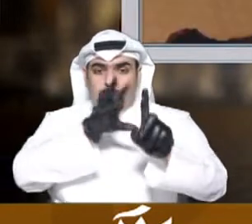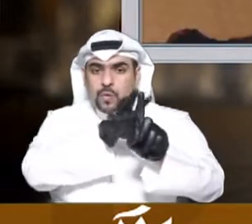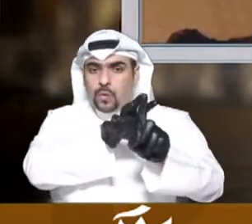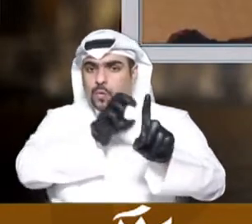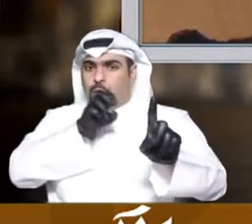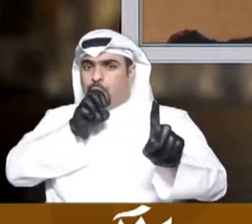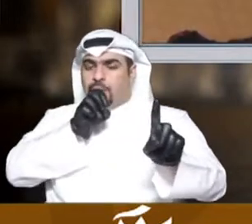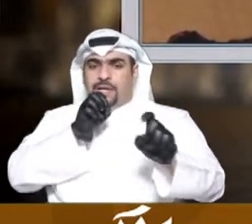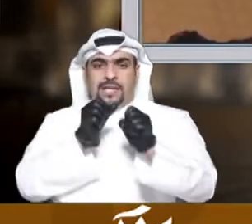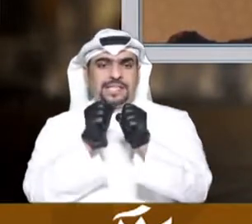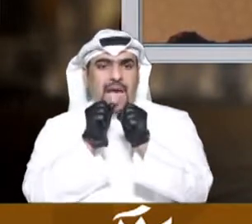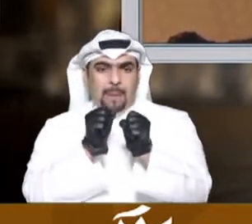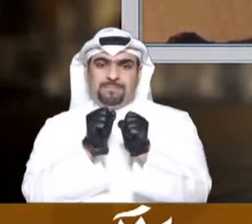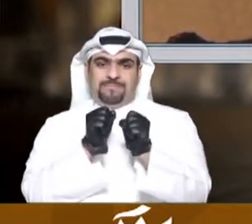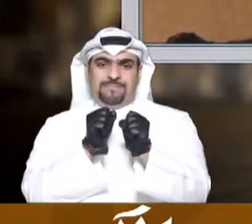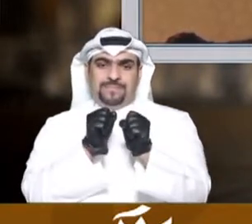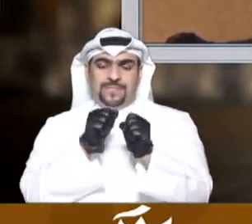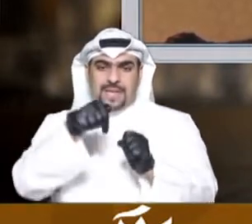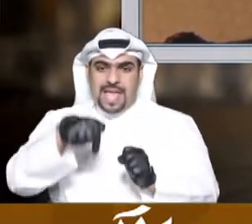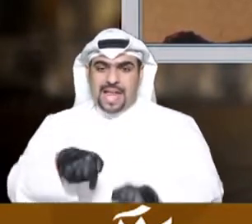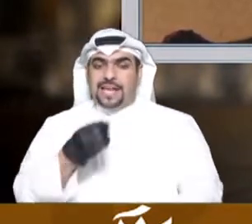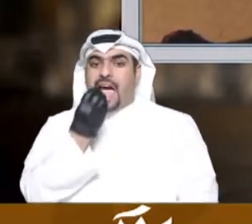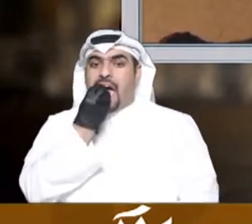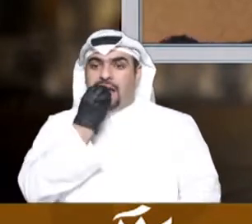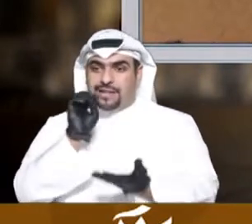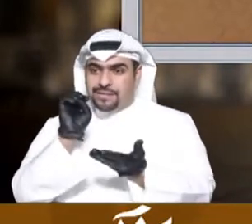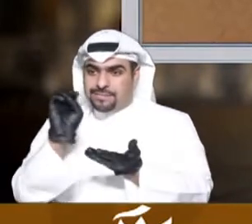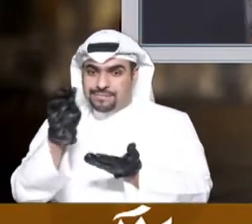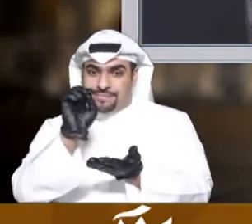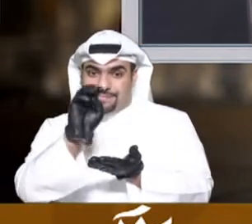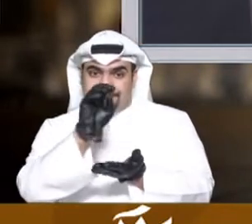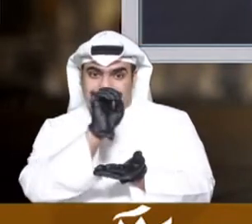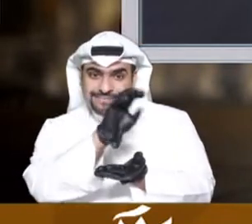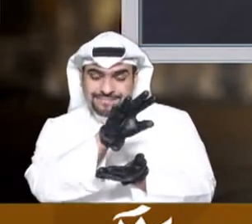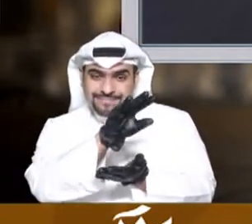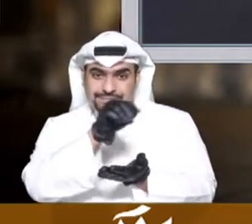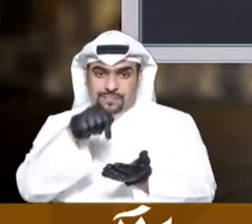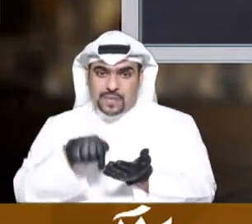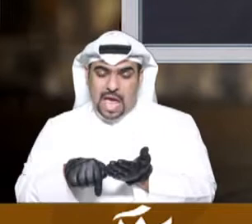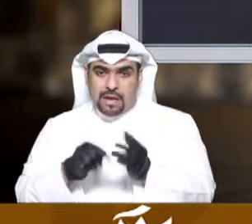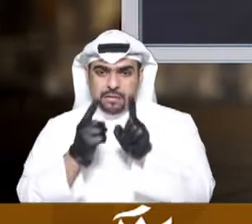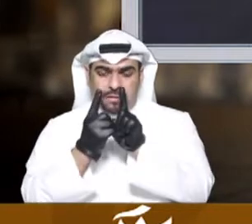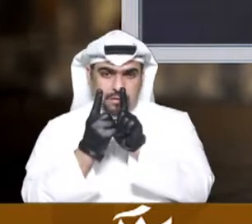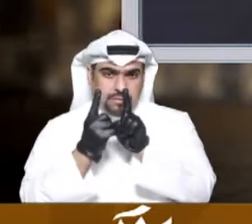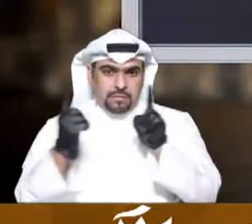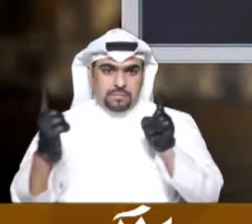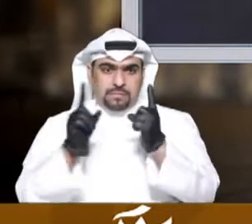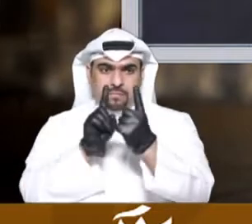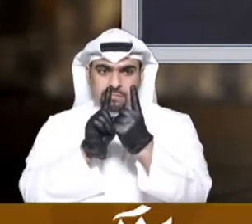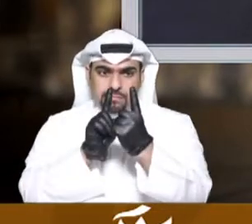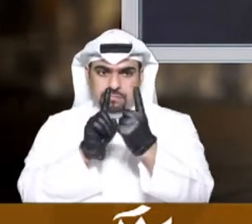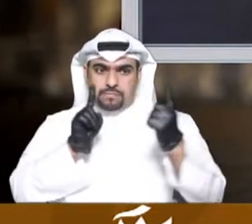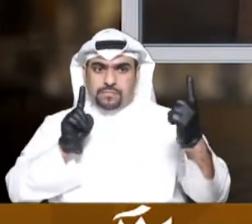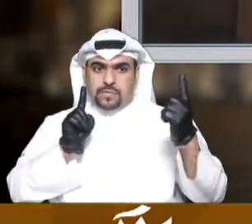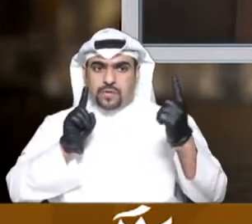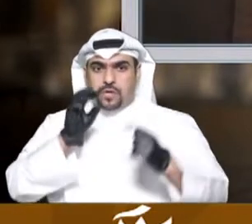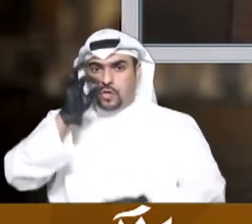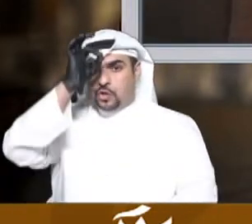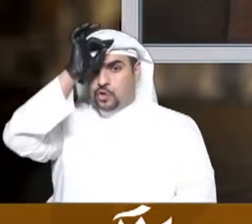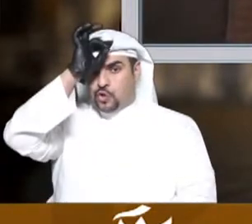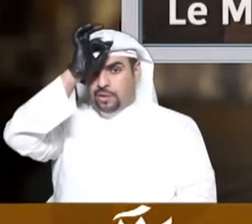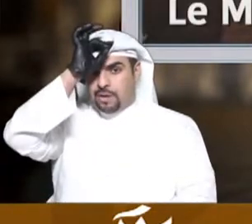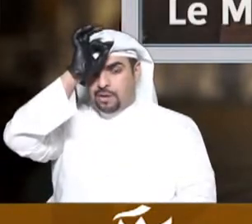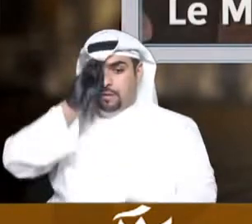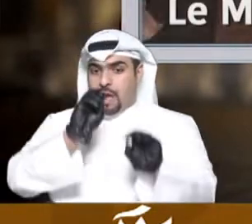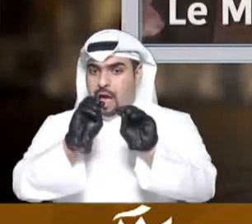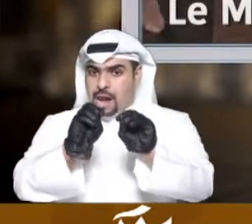تشوفون كتوزيع الاكل او توزيع الوجبات نحرص او التعليمات الموجوده حق اخوانكم رجال الامن خلوا مسافه بين،